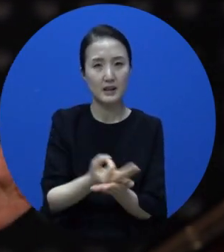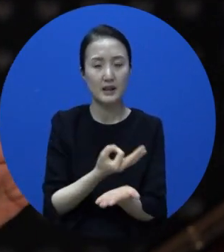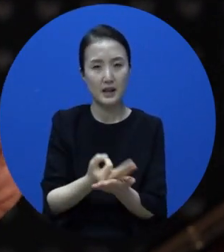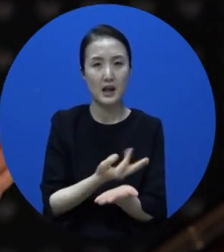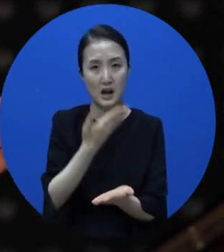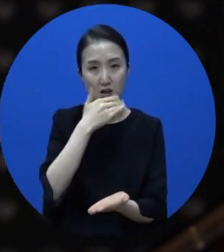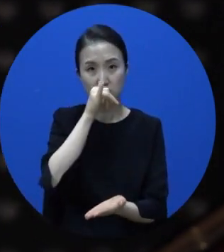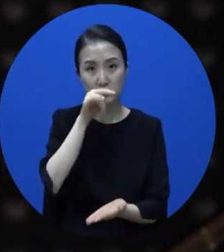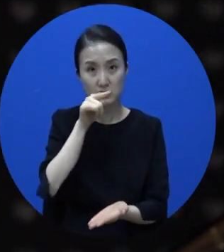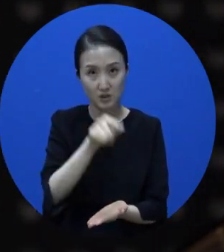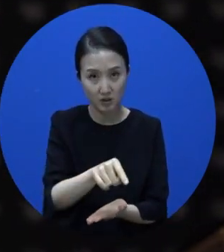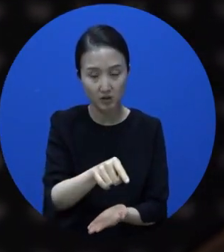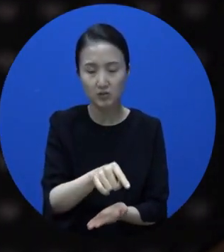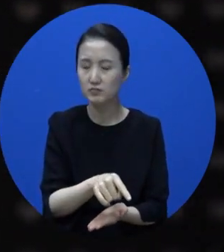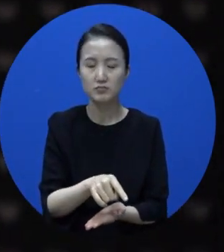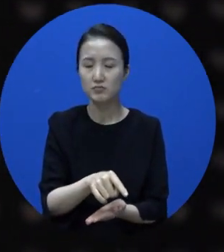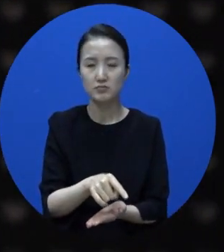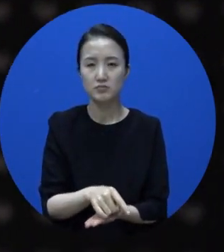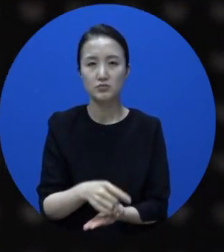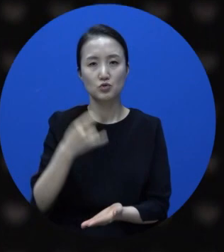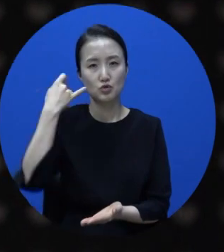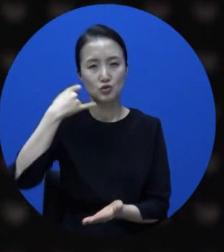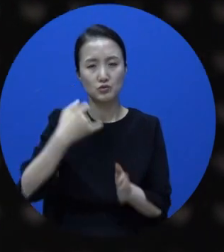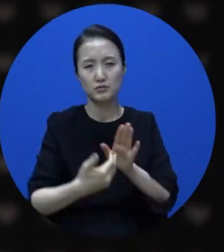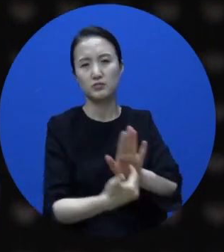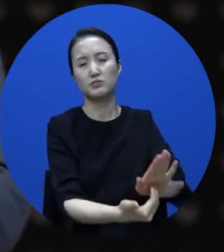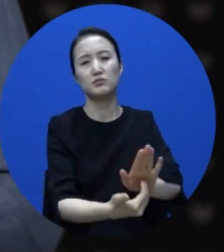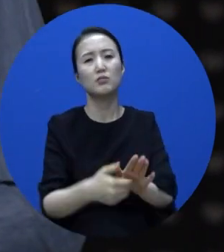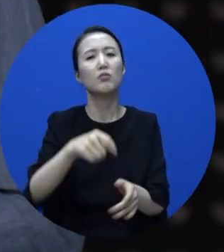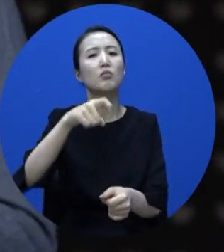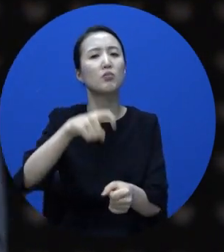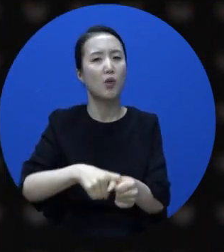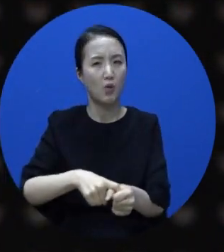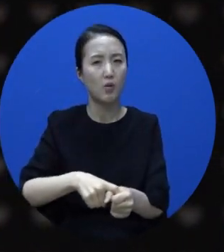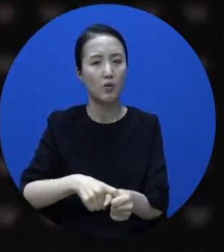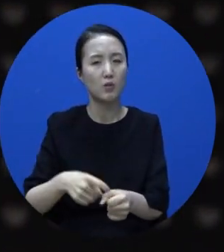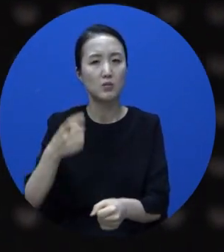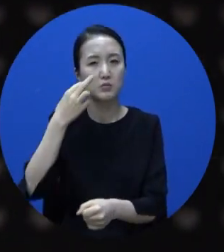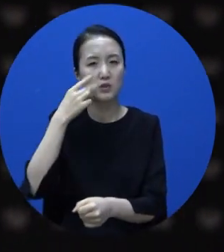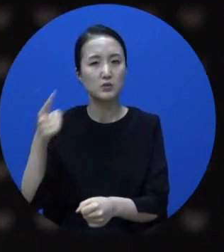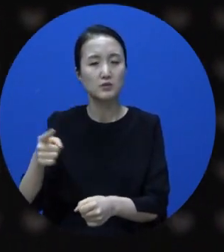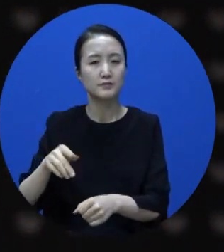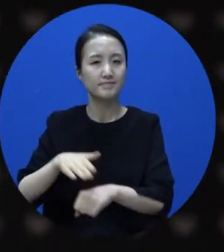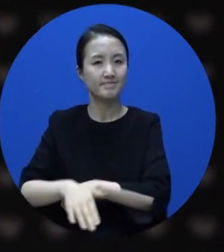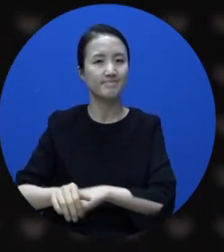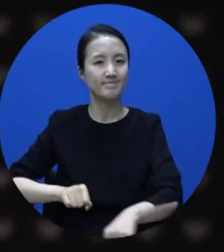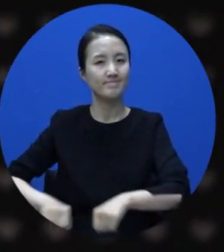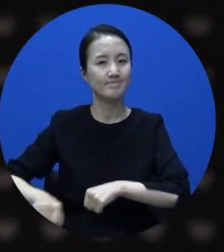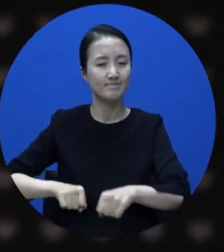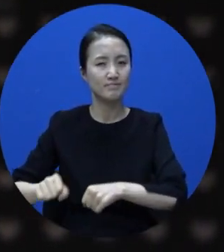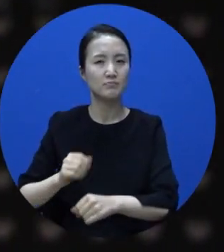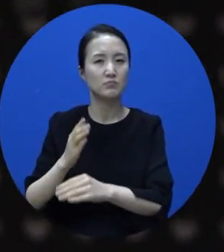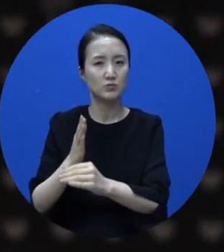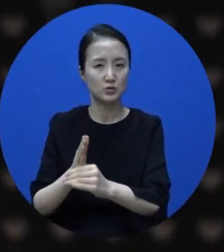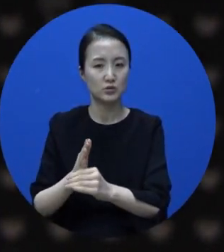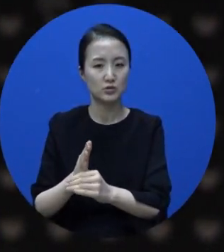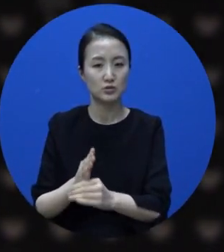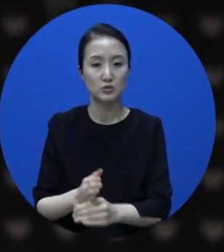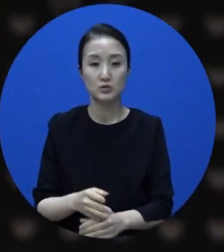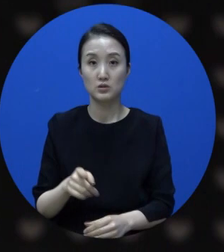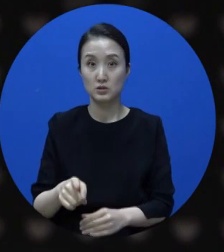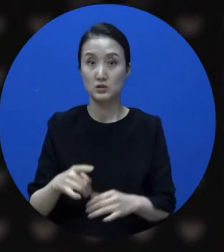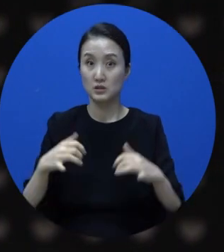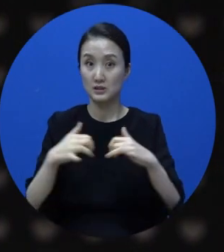견제 하겠다라는 컨셉에서 미중 무역 분쟁이 시작된 거기 때문에 이게 단기 전에 끝나기